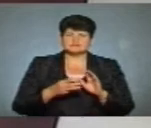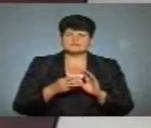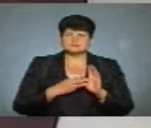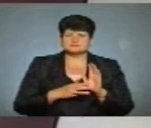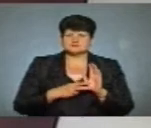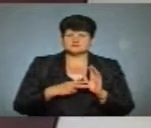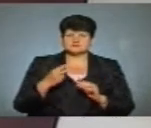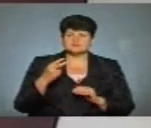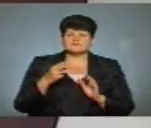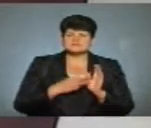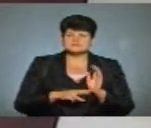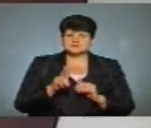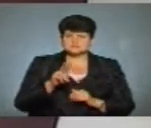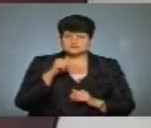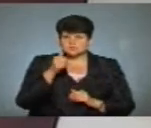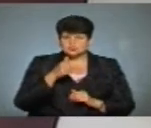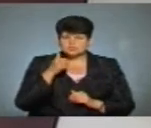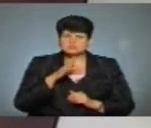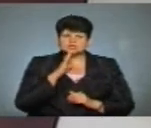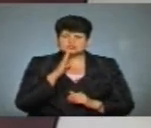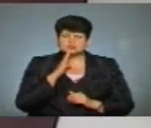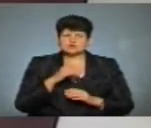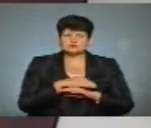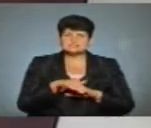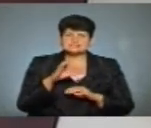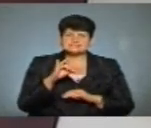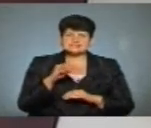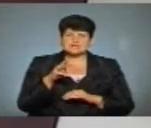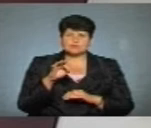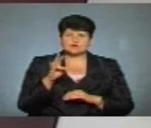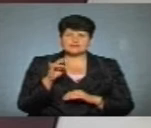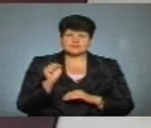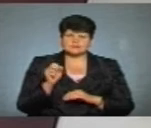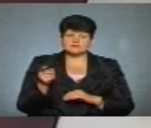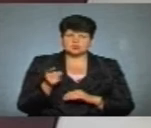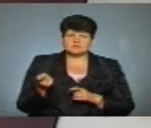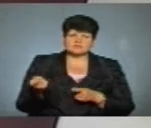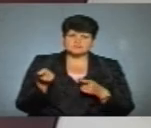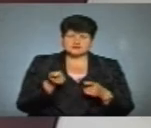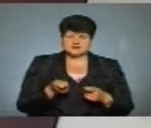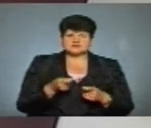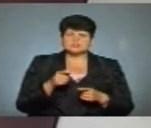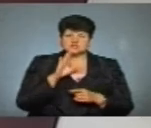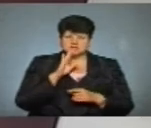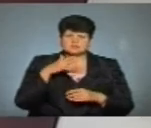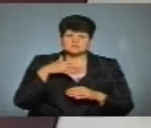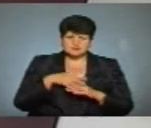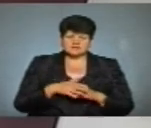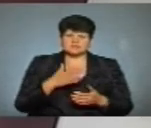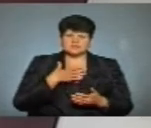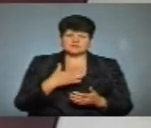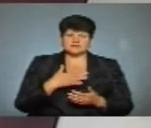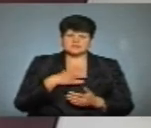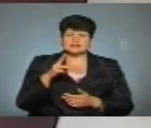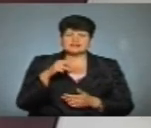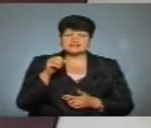82-річну жінку з задимленої квартири на вулиці Симоненка в Тернополі сьогодні винесли рятувальники. Вона була при свідомості, але надихалася диму і